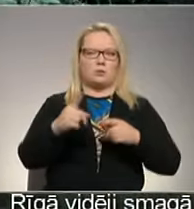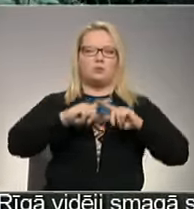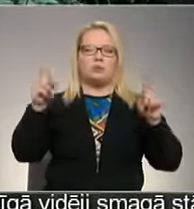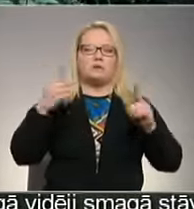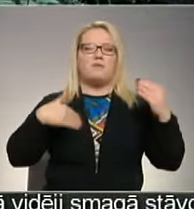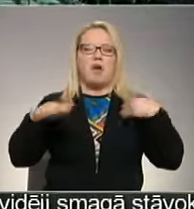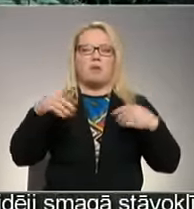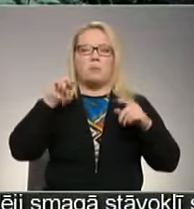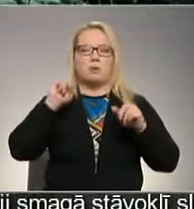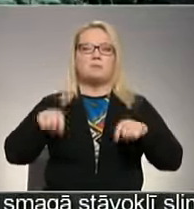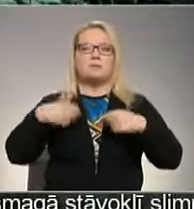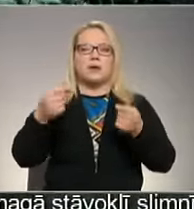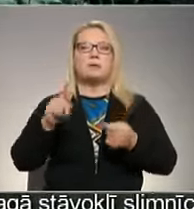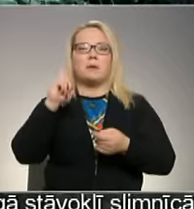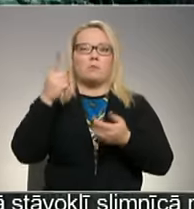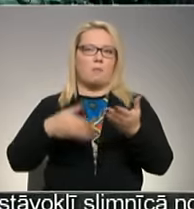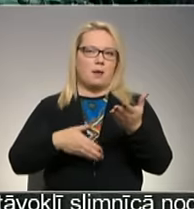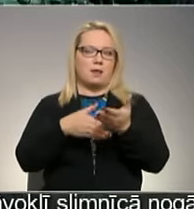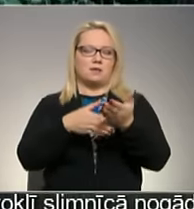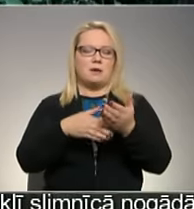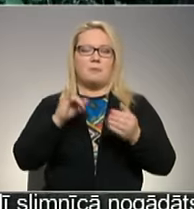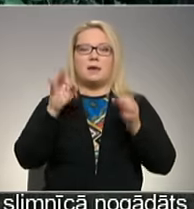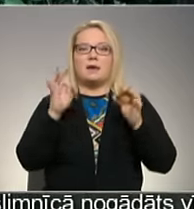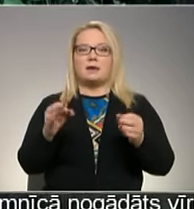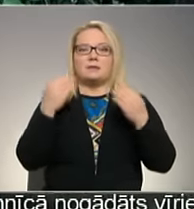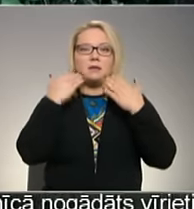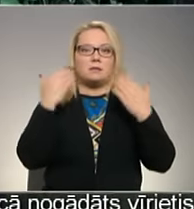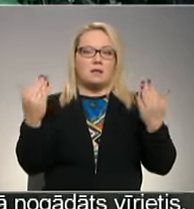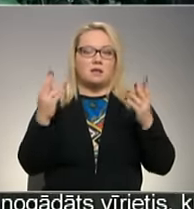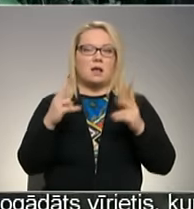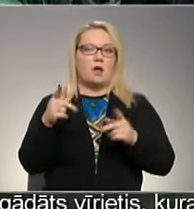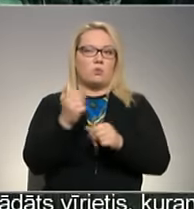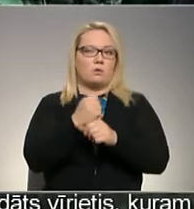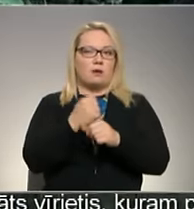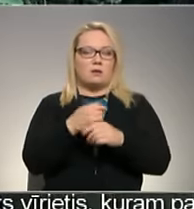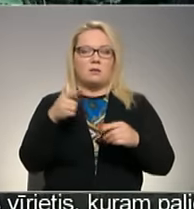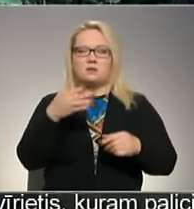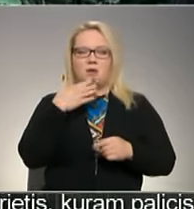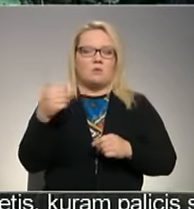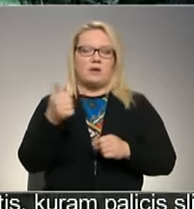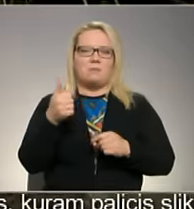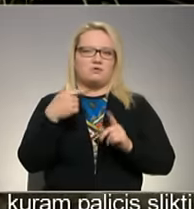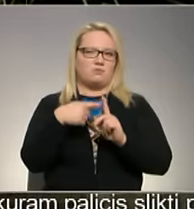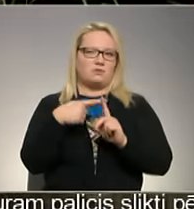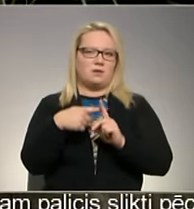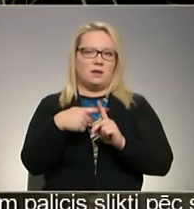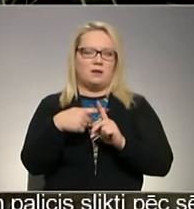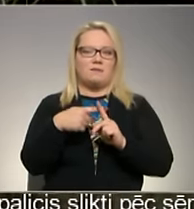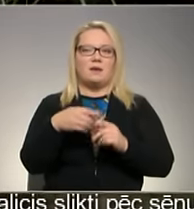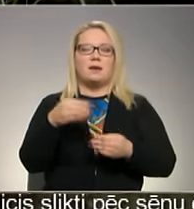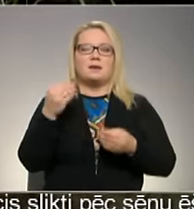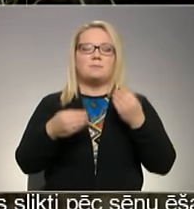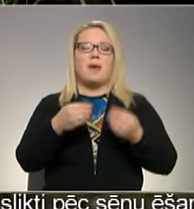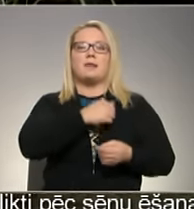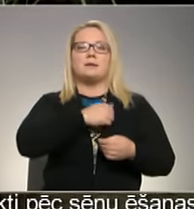ir vēlme, protams, sniegt pirmo palīdzību un tā, bet, nu, ja tu īsti nezini, piemēram, kā to darīt, nu, tas nav īpaši pozitīvi. Spēles